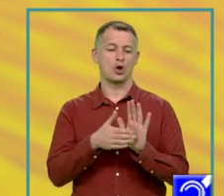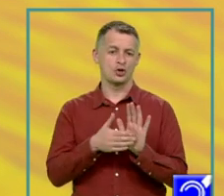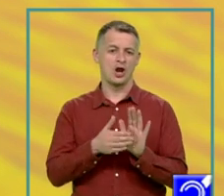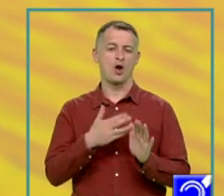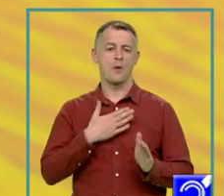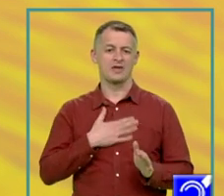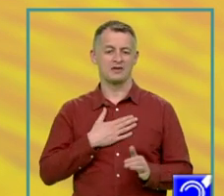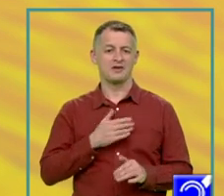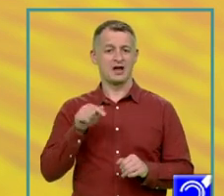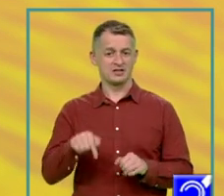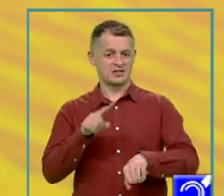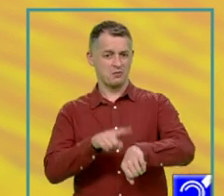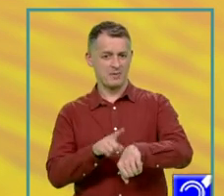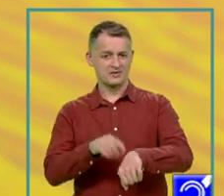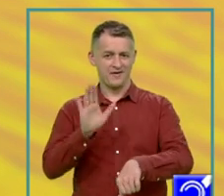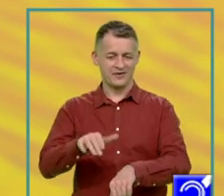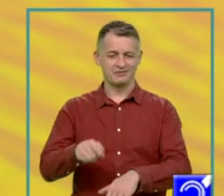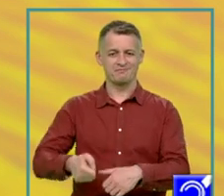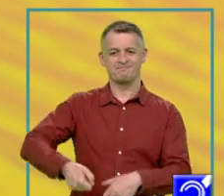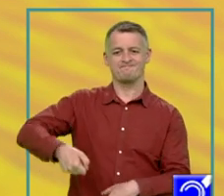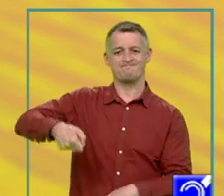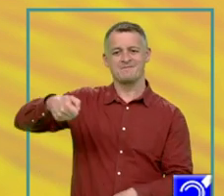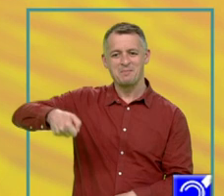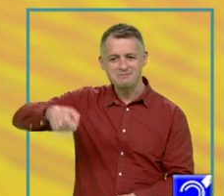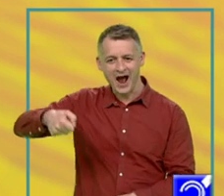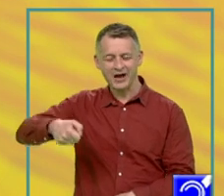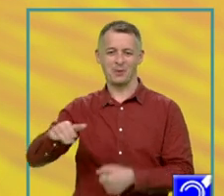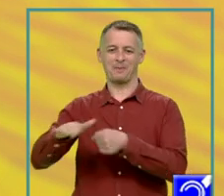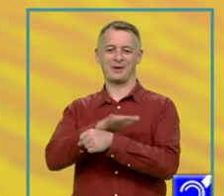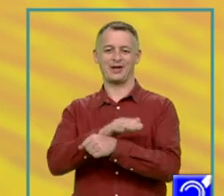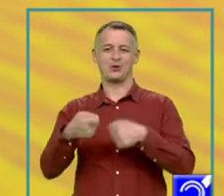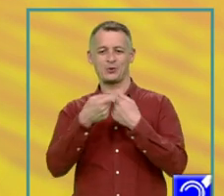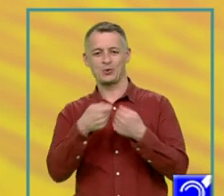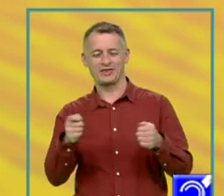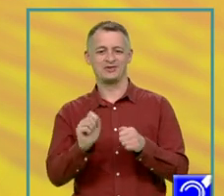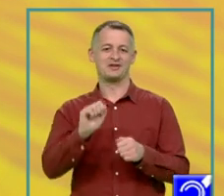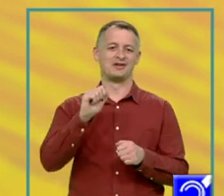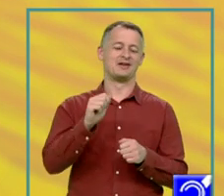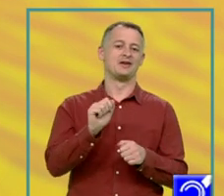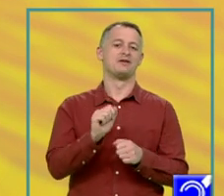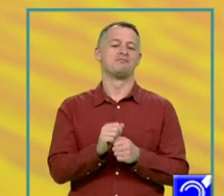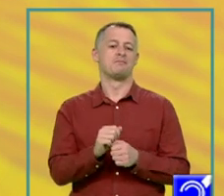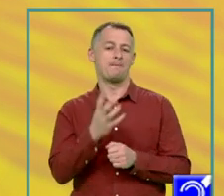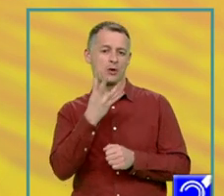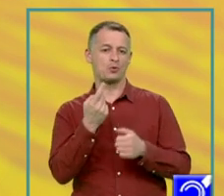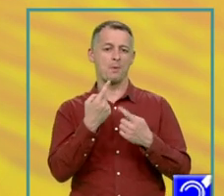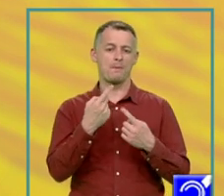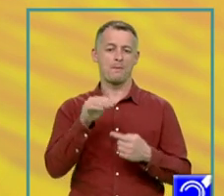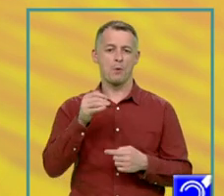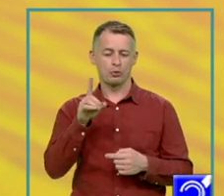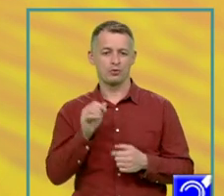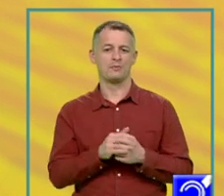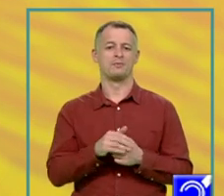moment aveți bagajul plin cu toate cele patru moduri predicative personale respectivă